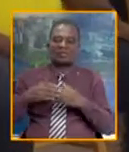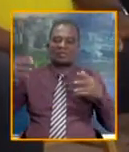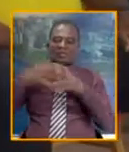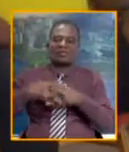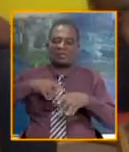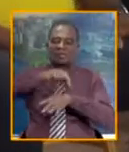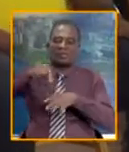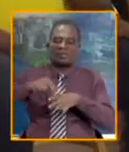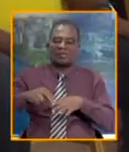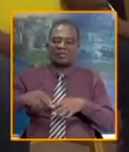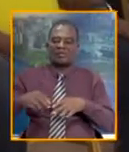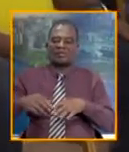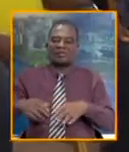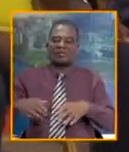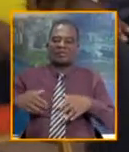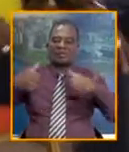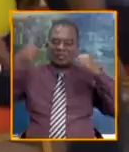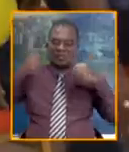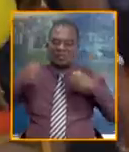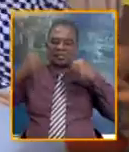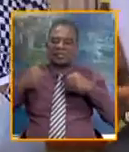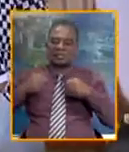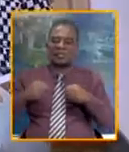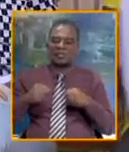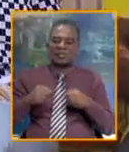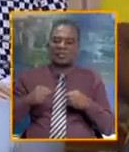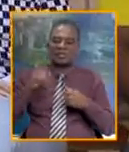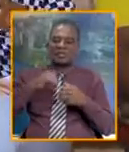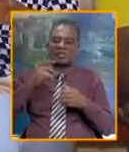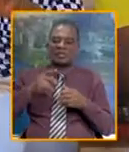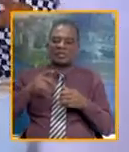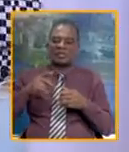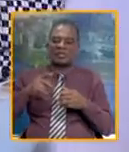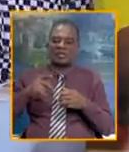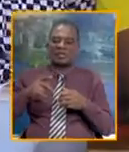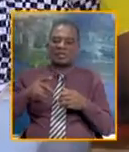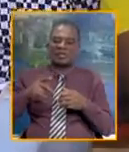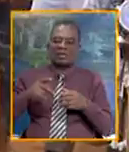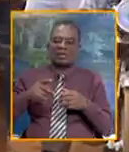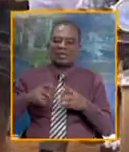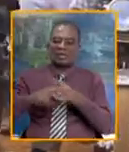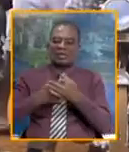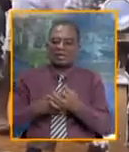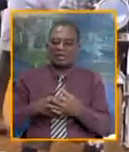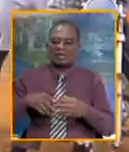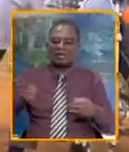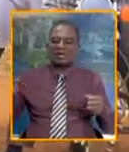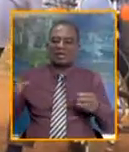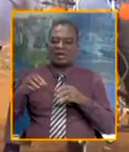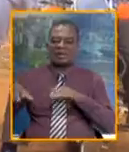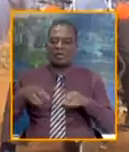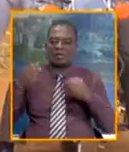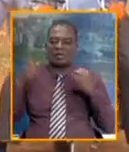sportive et son parrain naturel, Issouf Fadiga. Cette étape de lancement à Touba a enregistré une forte mobilisation